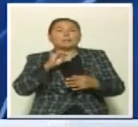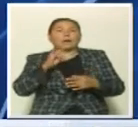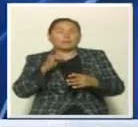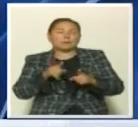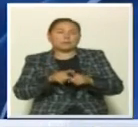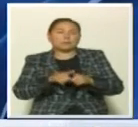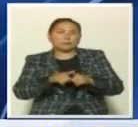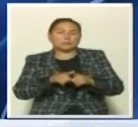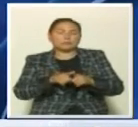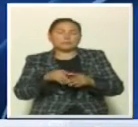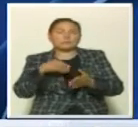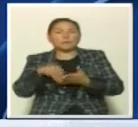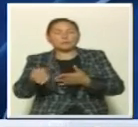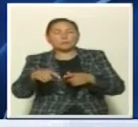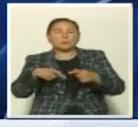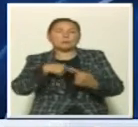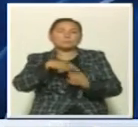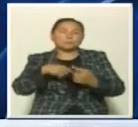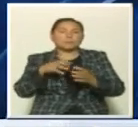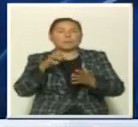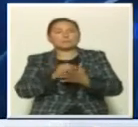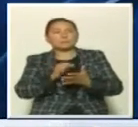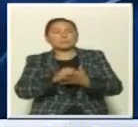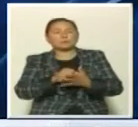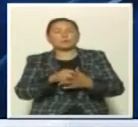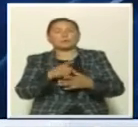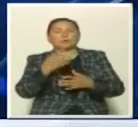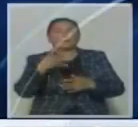аналогтарын жарнамалайтын және сатумен айналысатын 42 ғаламтор сайты бұғатталды.